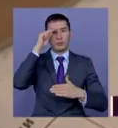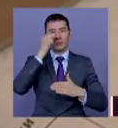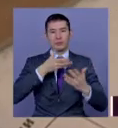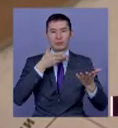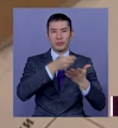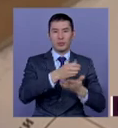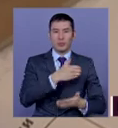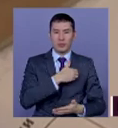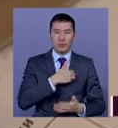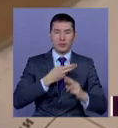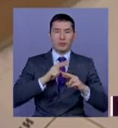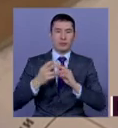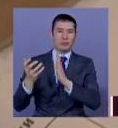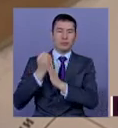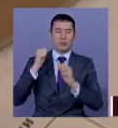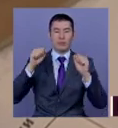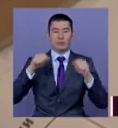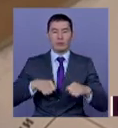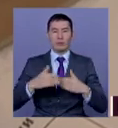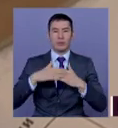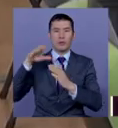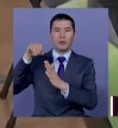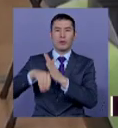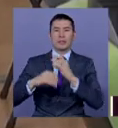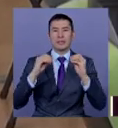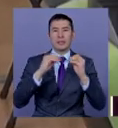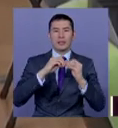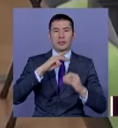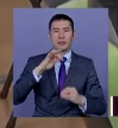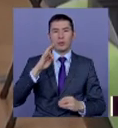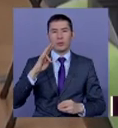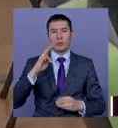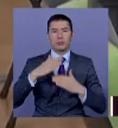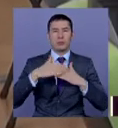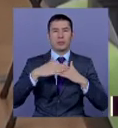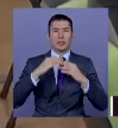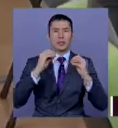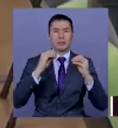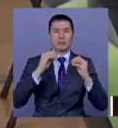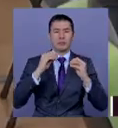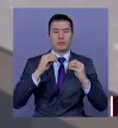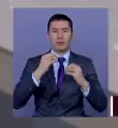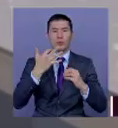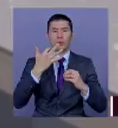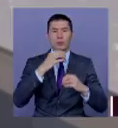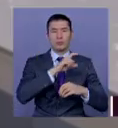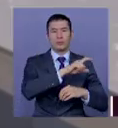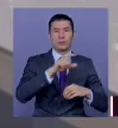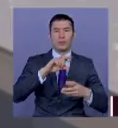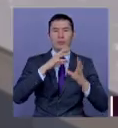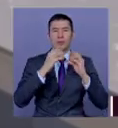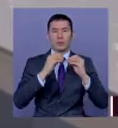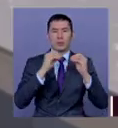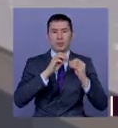Анықталғаны, зейнетақы қорында қазір 10 триллион теңге бар. Бұл шамамен 10 миллионға жуық салымшы. Орташа алғанда әр